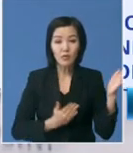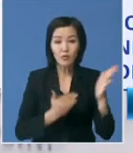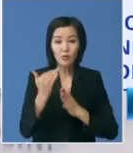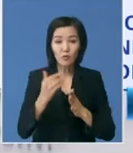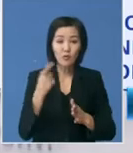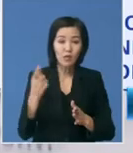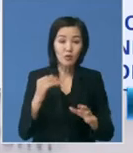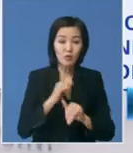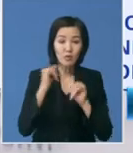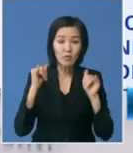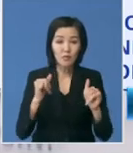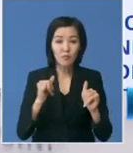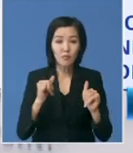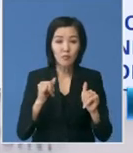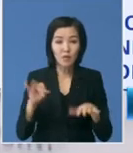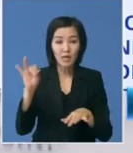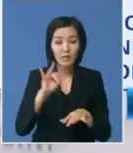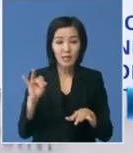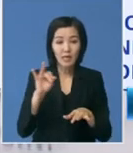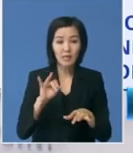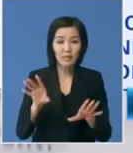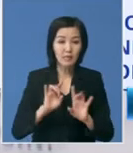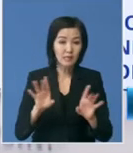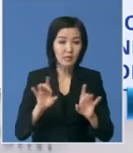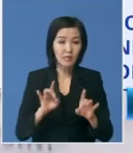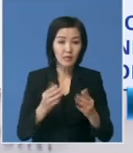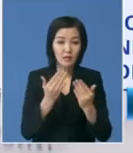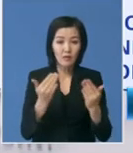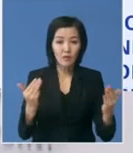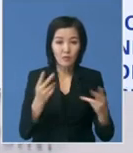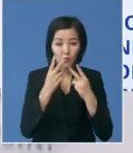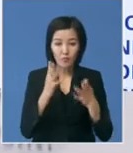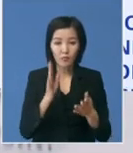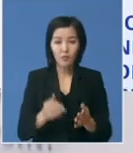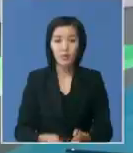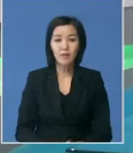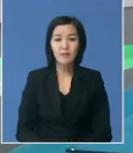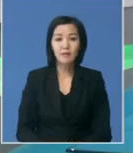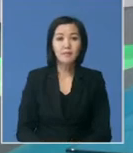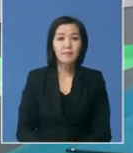экономикасын дамытуы жөнінен сыр шертетін бірден бір бірегей кешен.